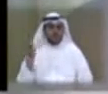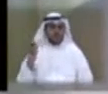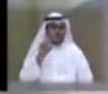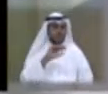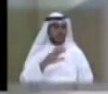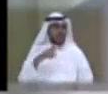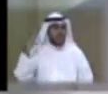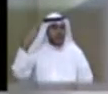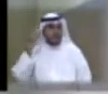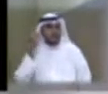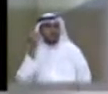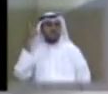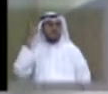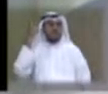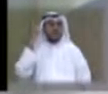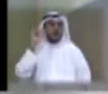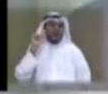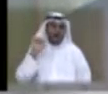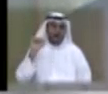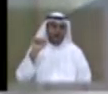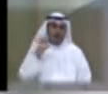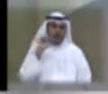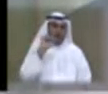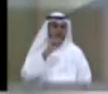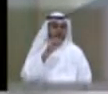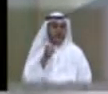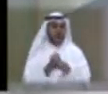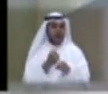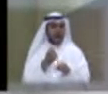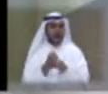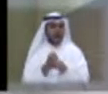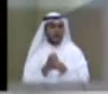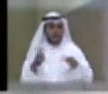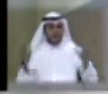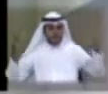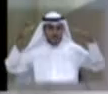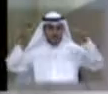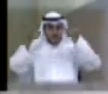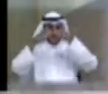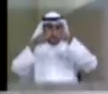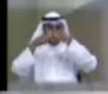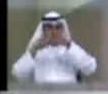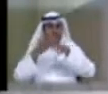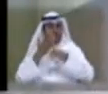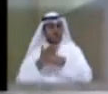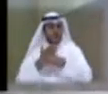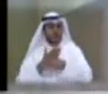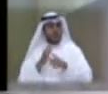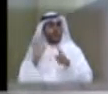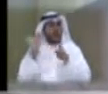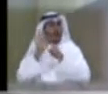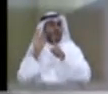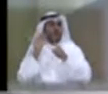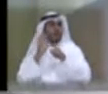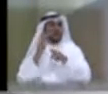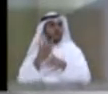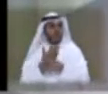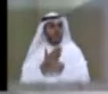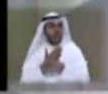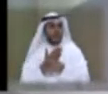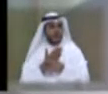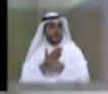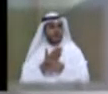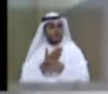الفكرة من هذا القمة البرلمانية لوضع عناوين